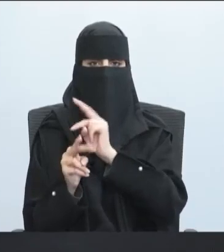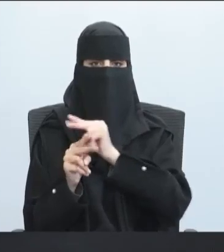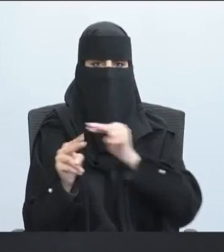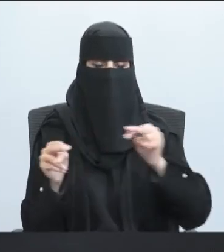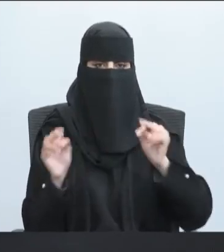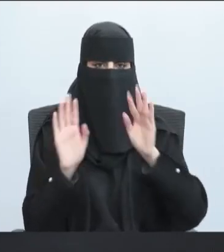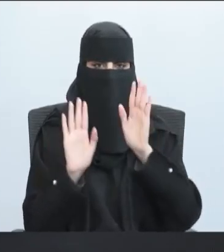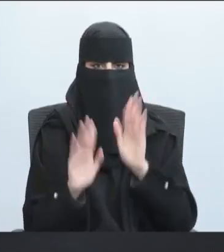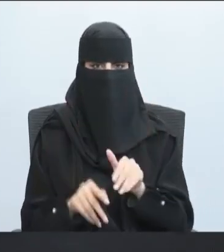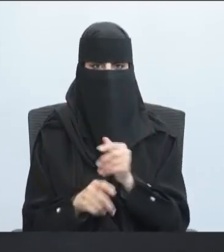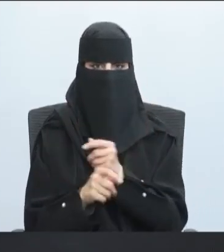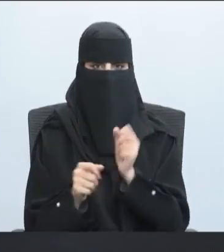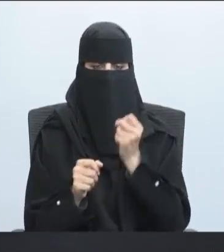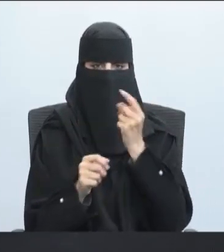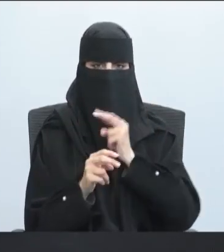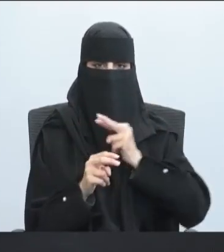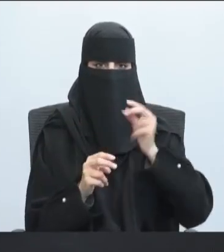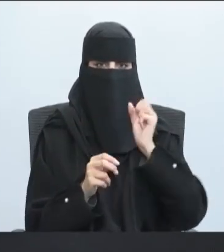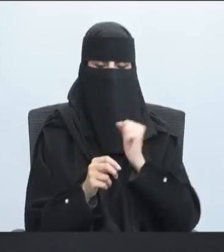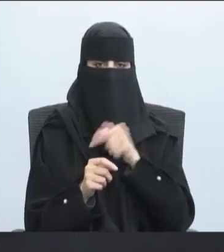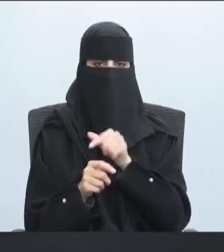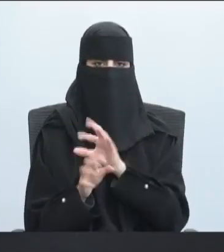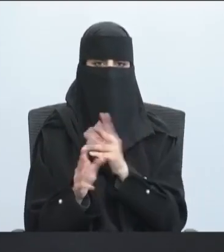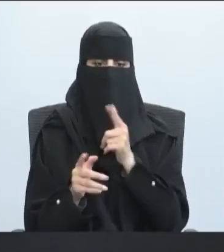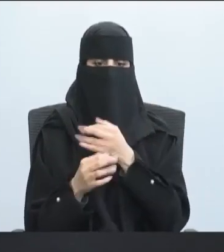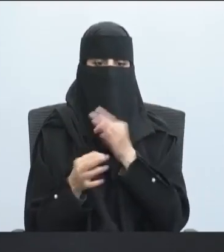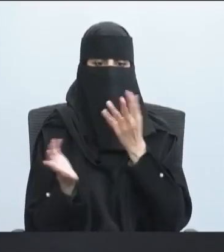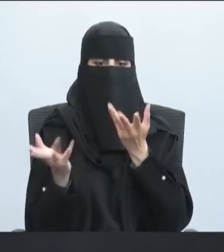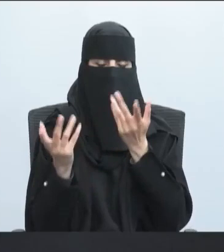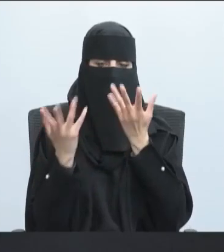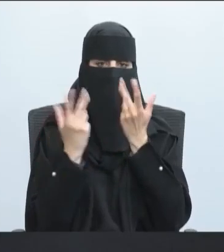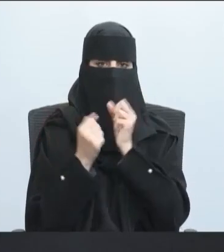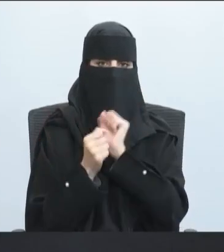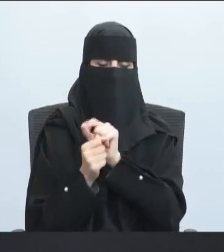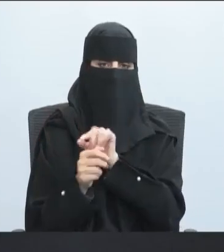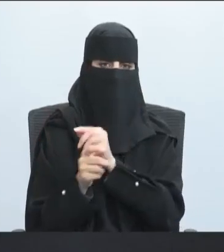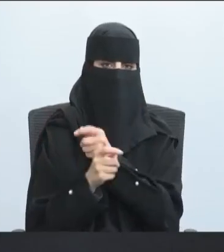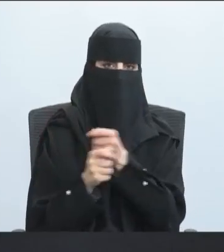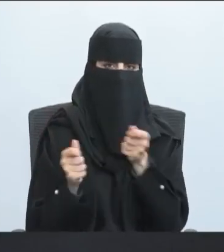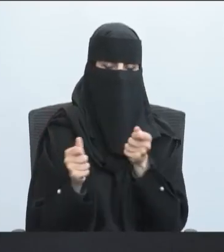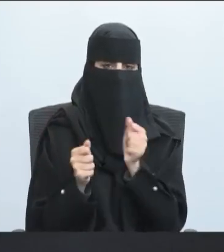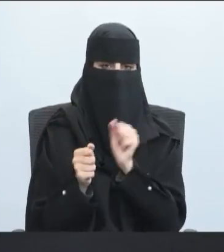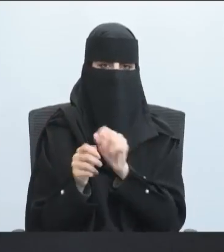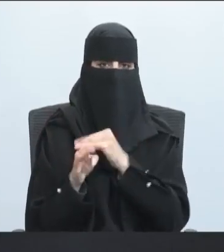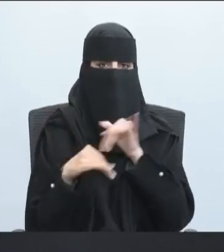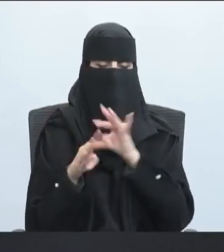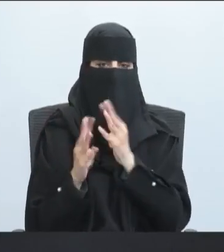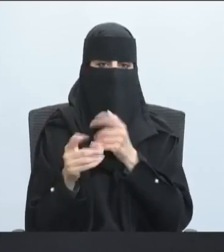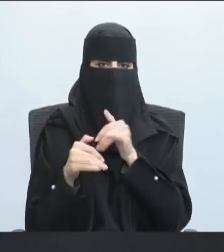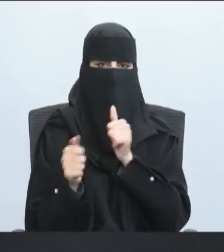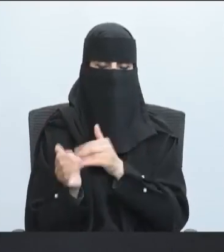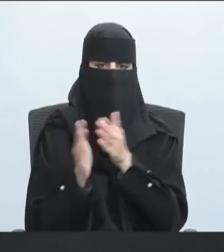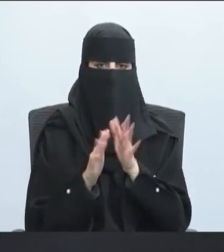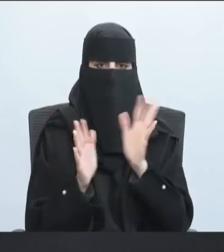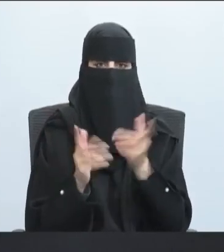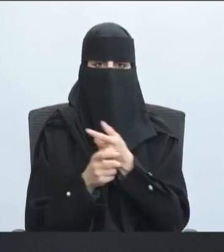تعتبر تكلفه فرصه بديله لهذا البديل وبالتالي تحسبها وحسبنا وطريقه حسابها كذلك في قرارات الماليه